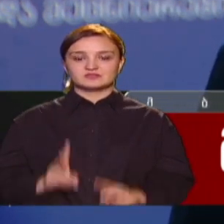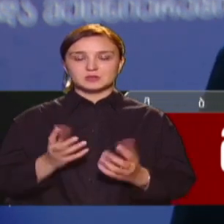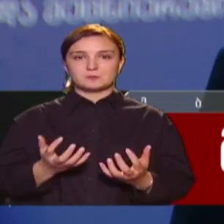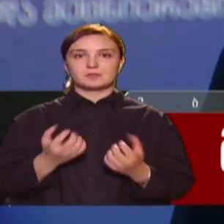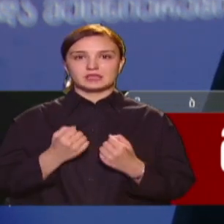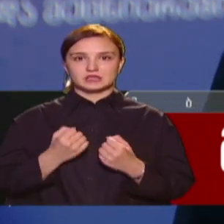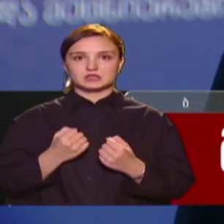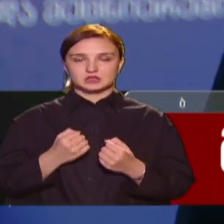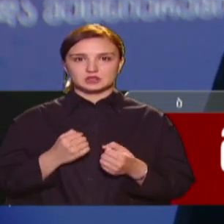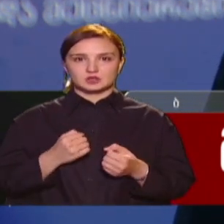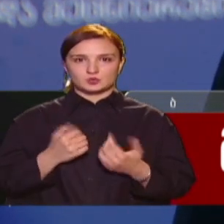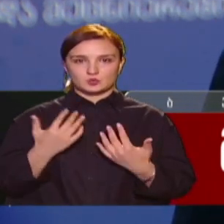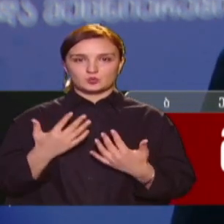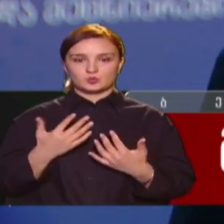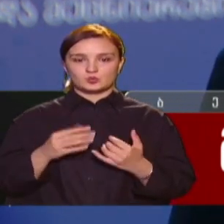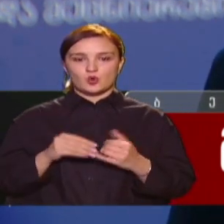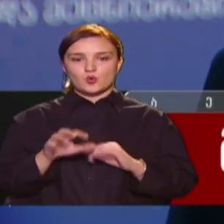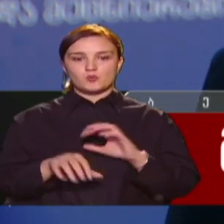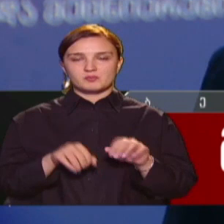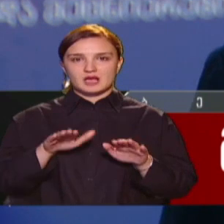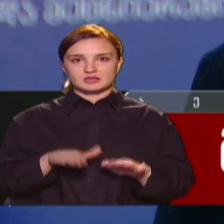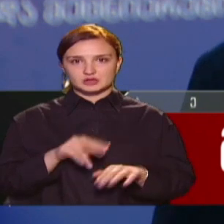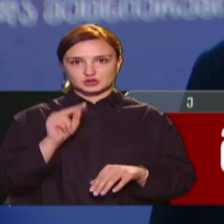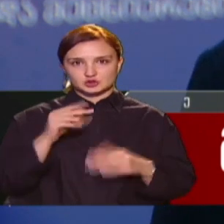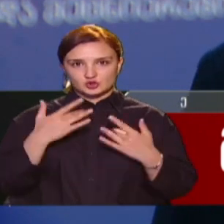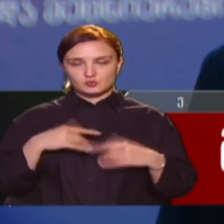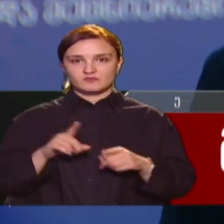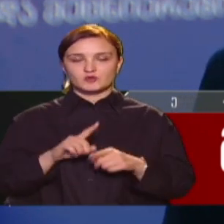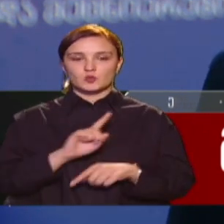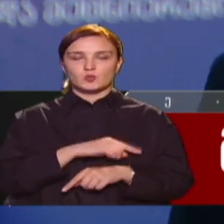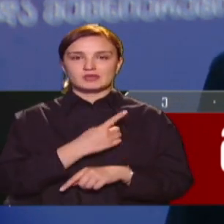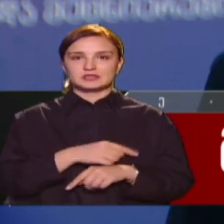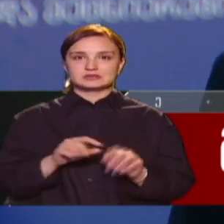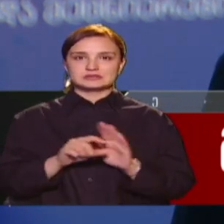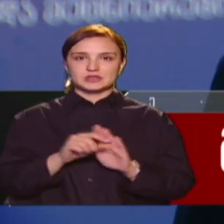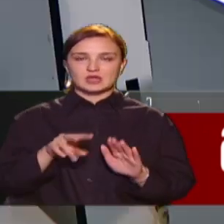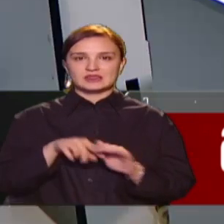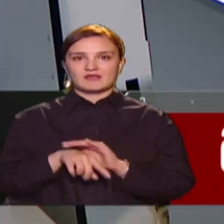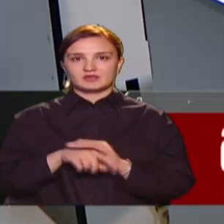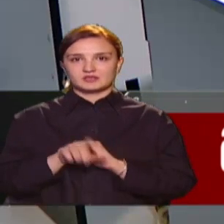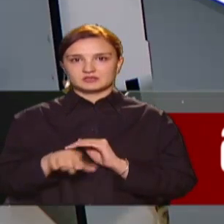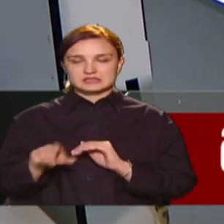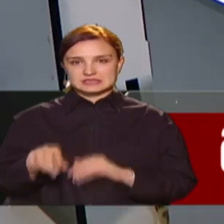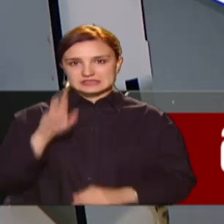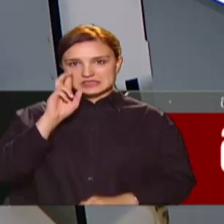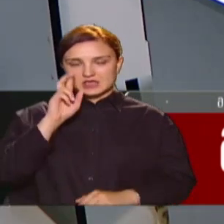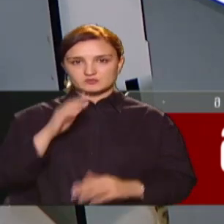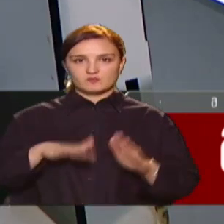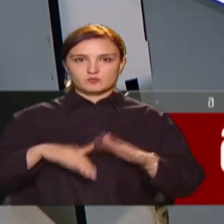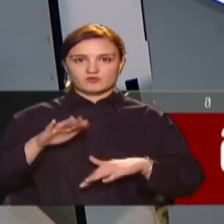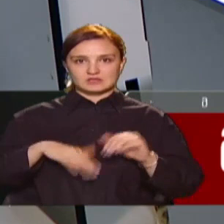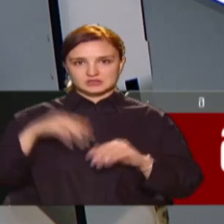matzmires, zogadiganat, leba, ocupire, bul teritoria, ze, a sebe arian, humanitar, statusul s-a îndeplinit, scone pirepi. სახელმწიფო